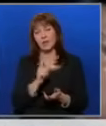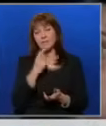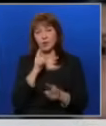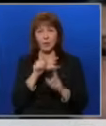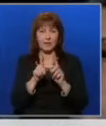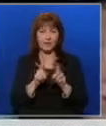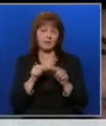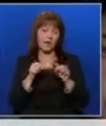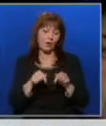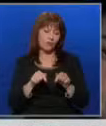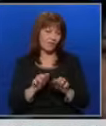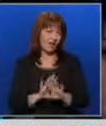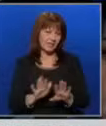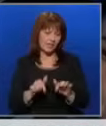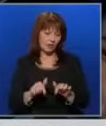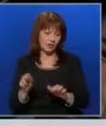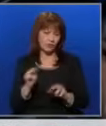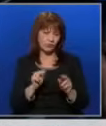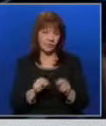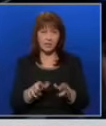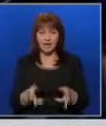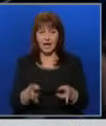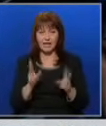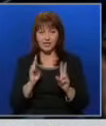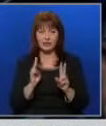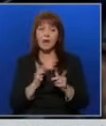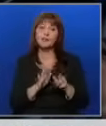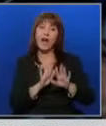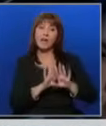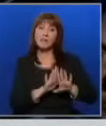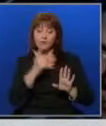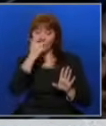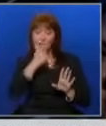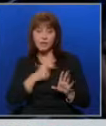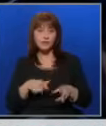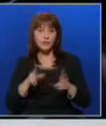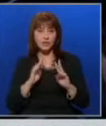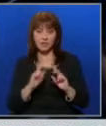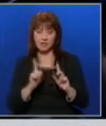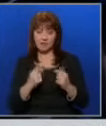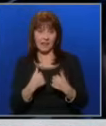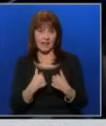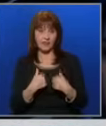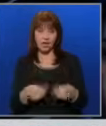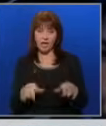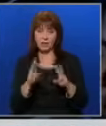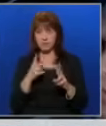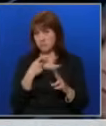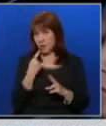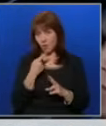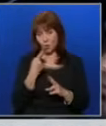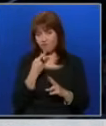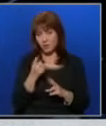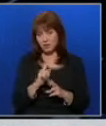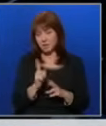е само това от днешното заседание, което решихме. Това е вече негово лично решение, не е наше решение. Да, разговаряхме,